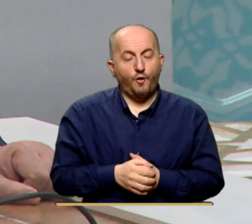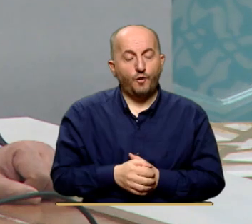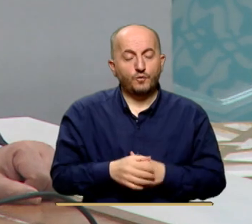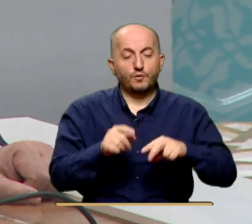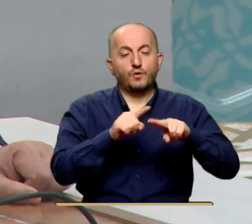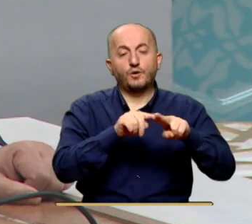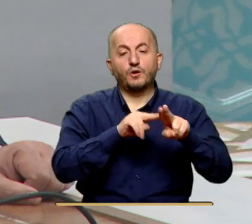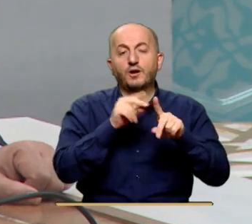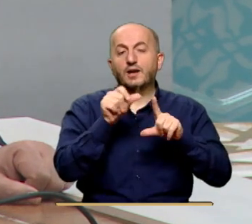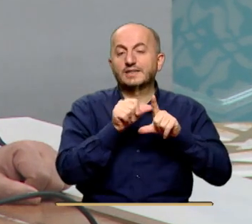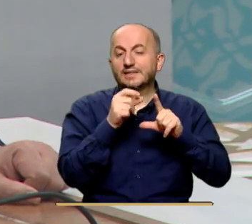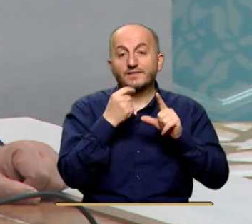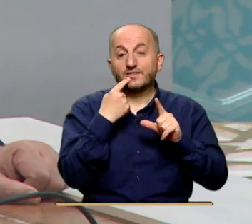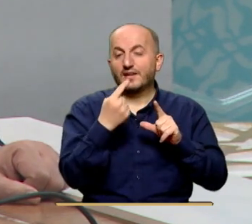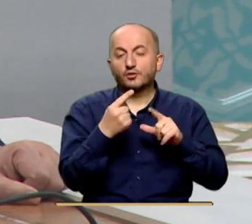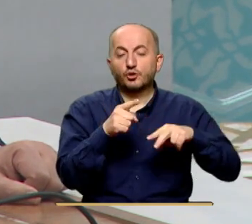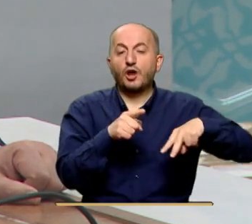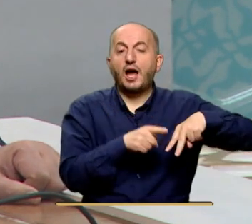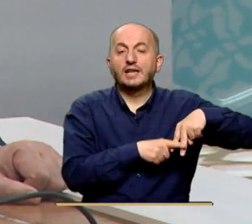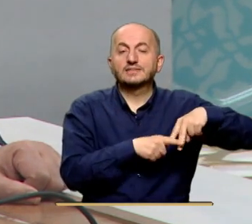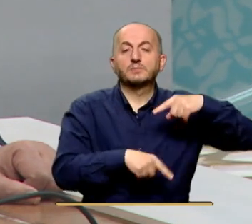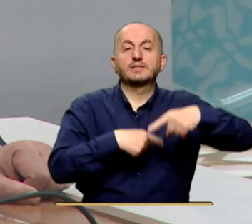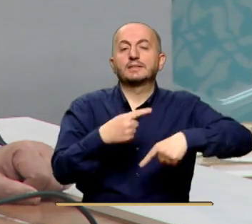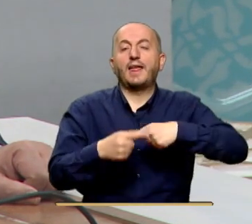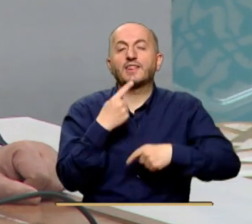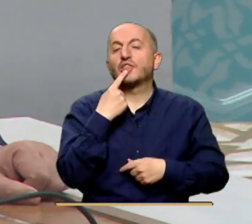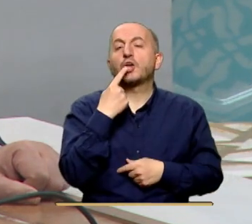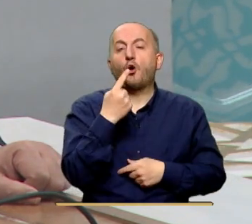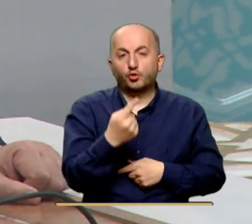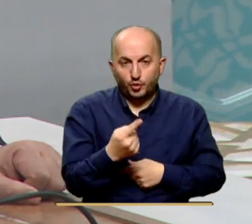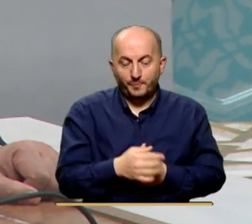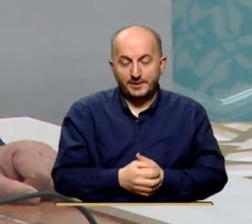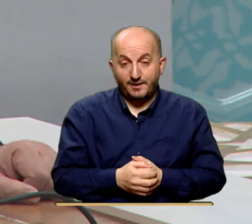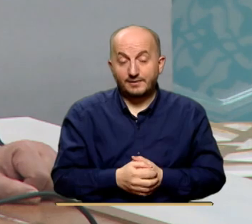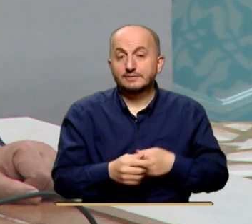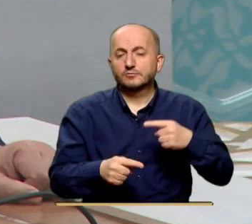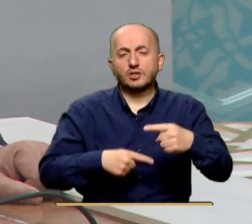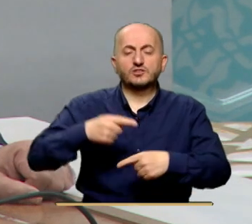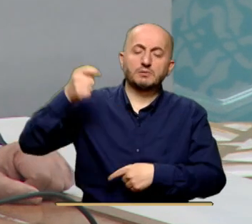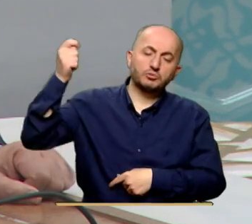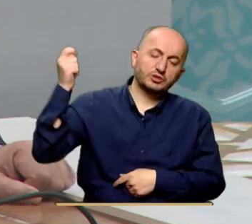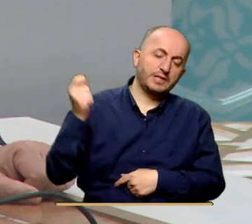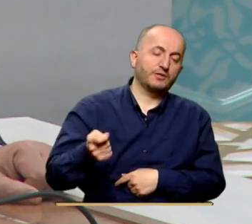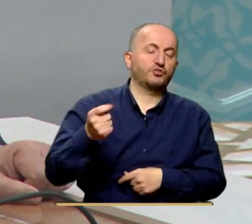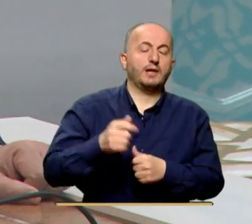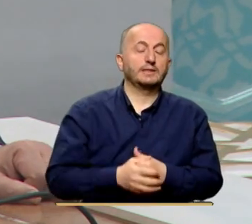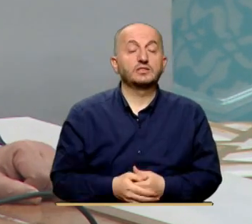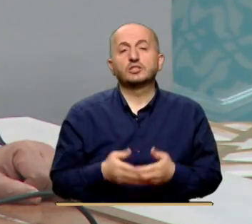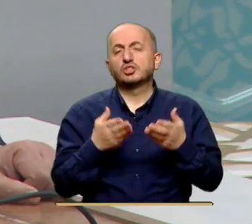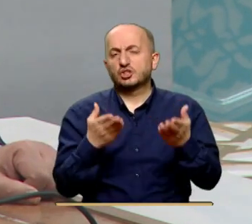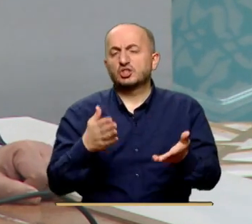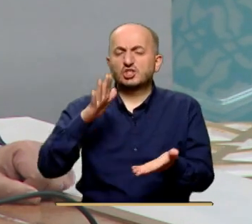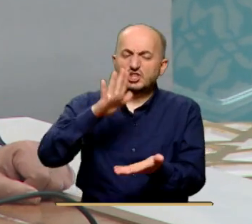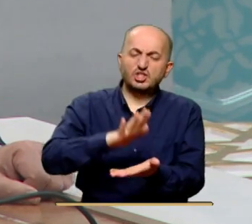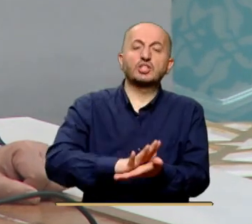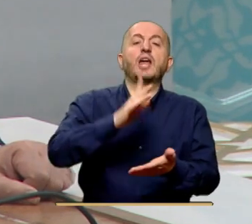Akif ne diyor? Asım'ın nesli diyordum ya, nesilmiş gerçek. İşte